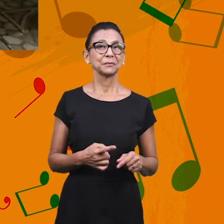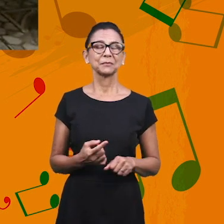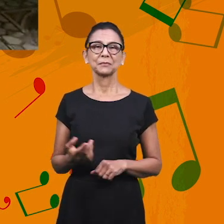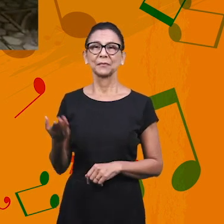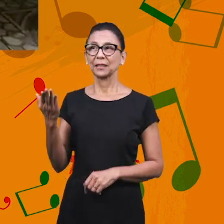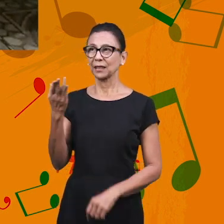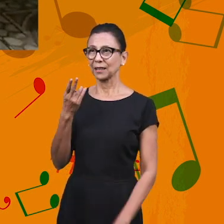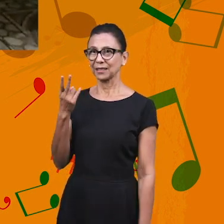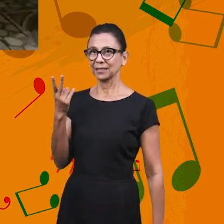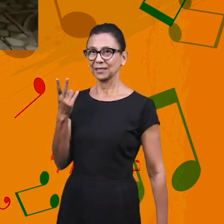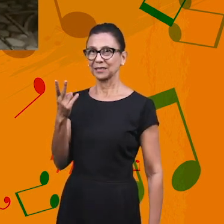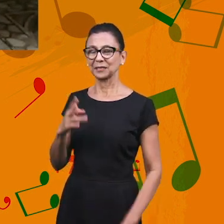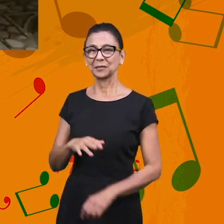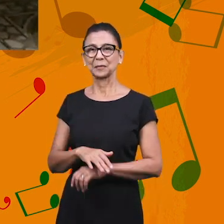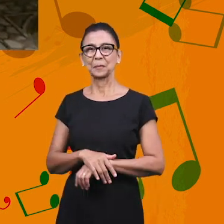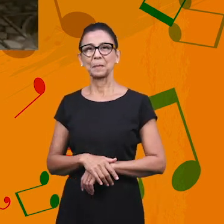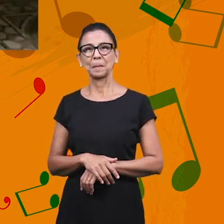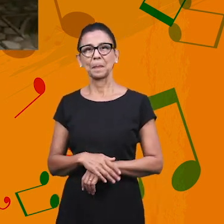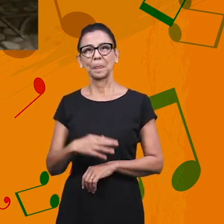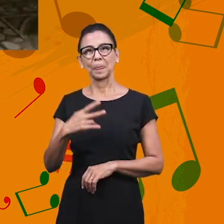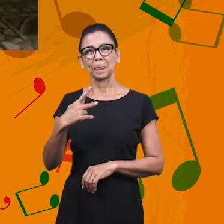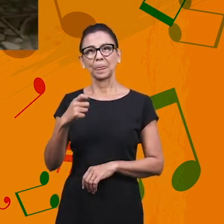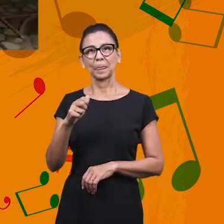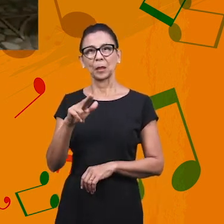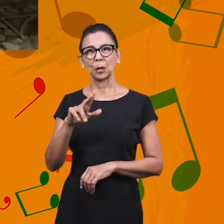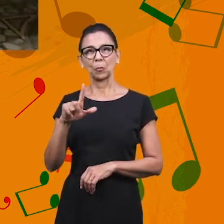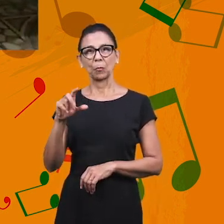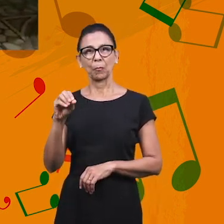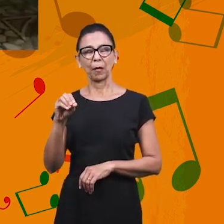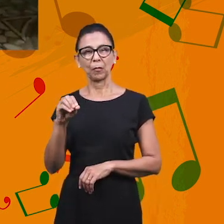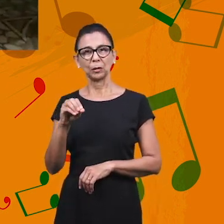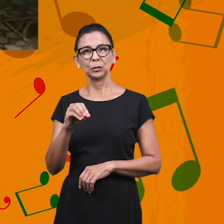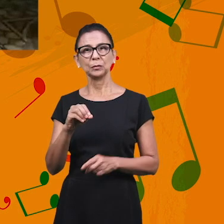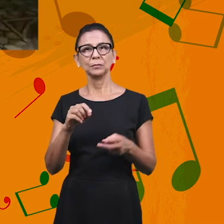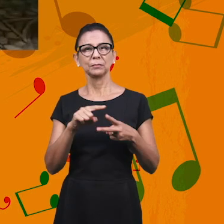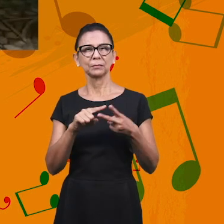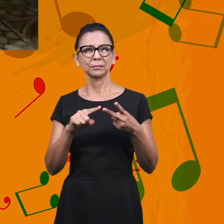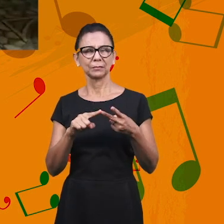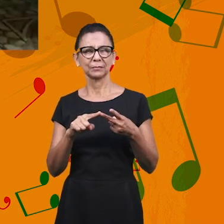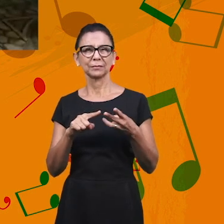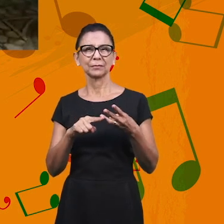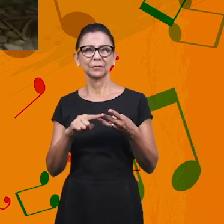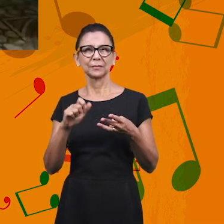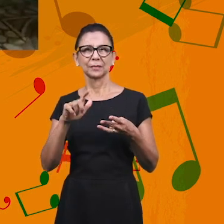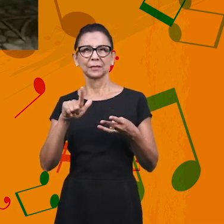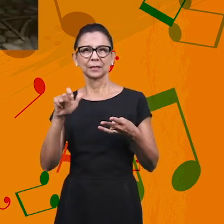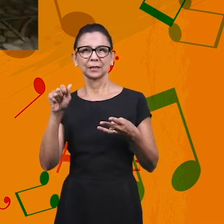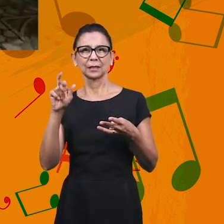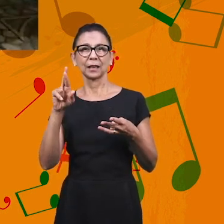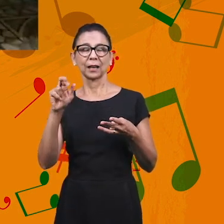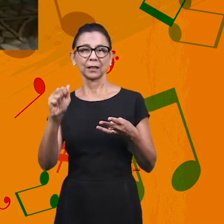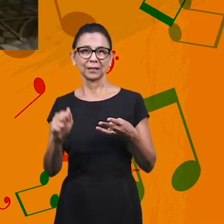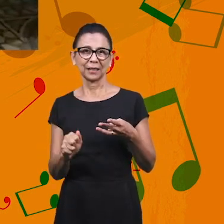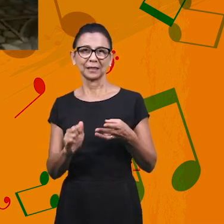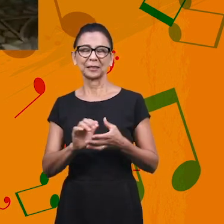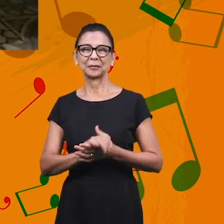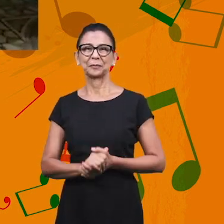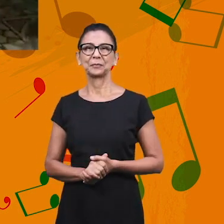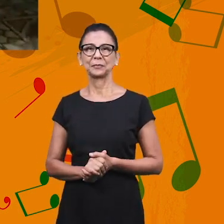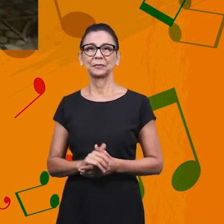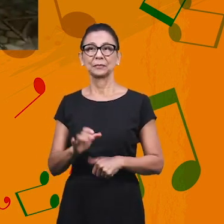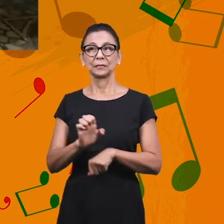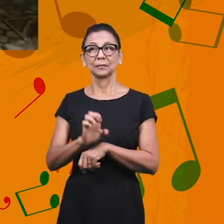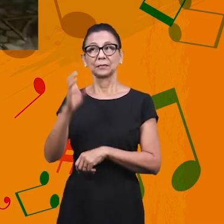Voici Paulo Henrique, Mailson e Clara, de l'église d'Acclimation São Paulo.